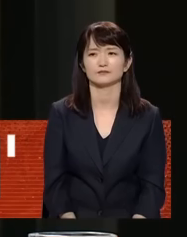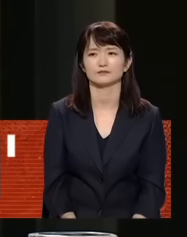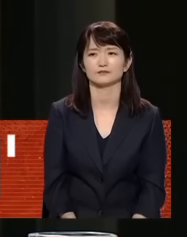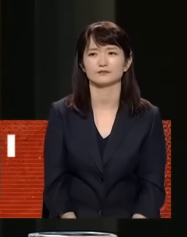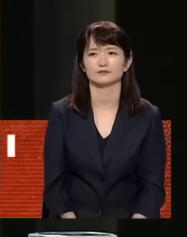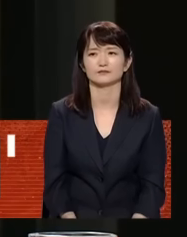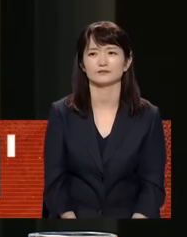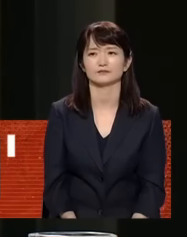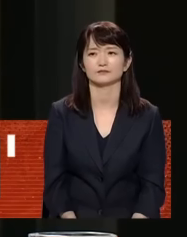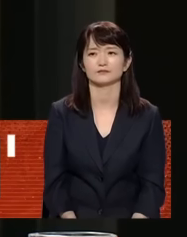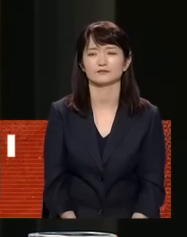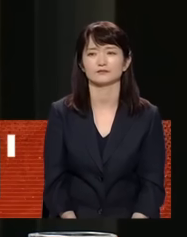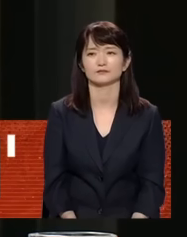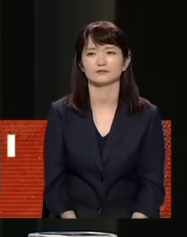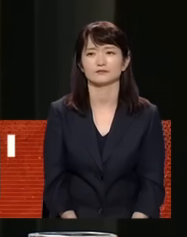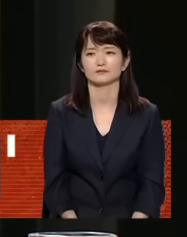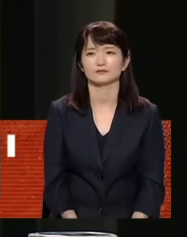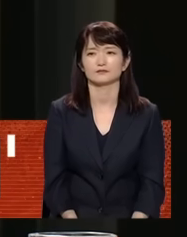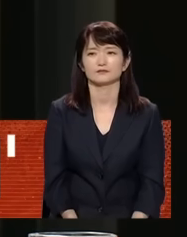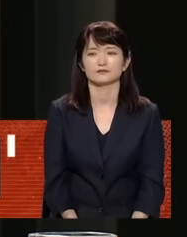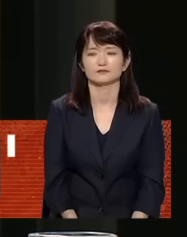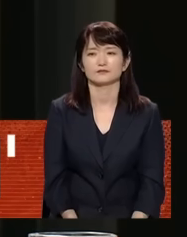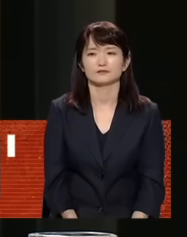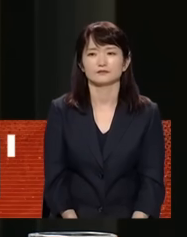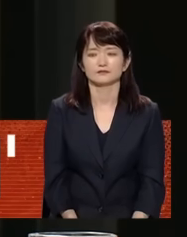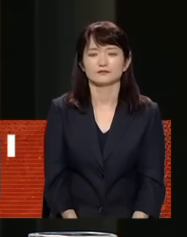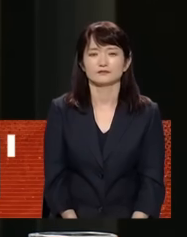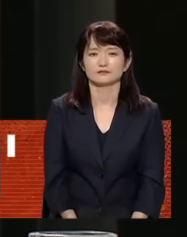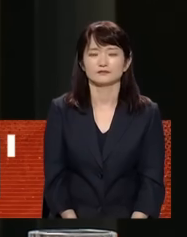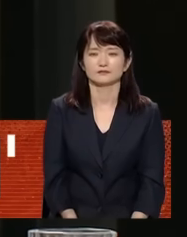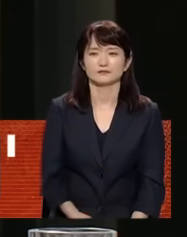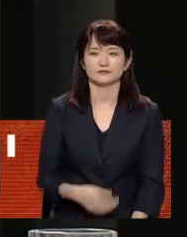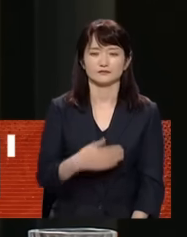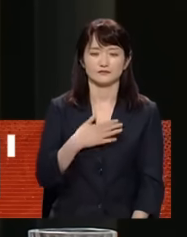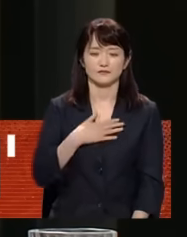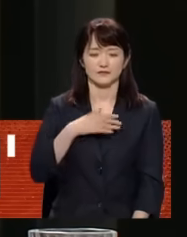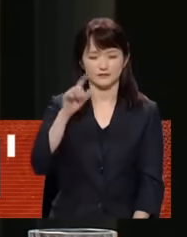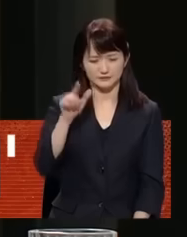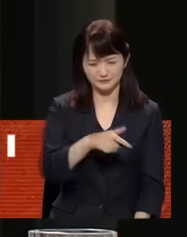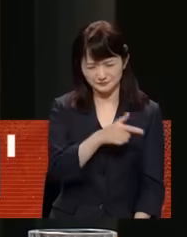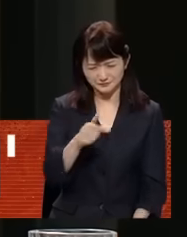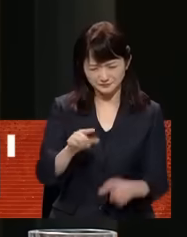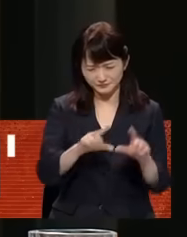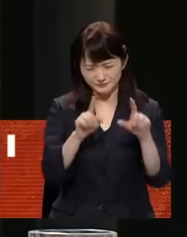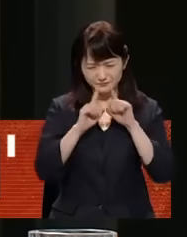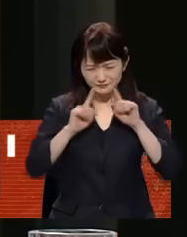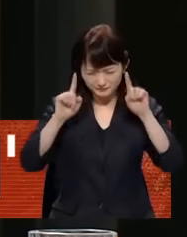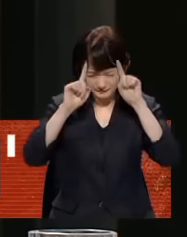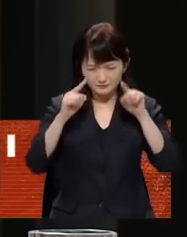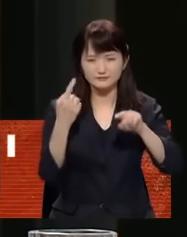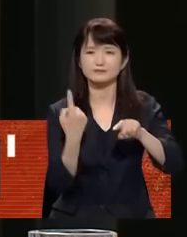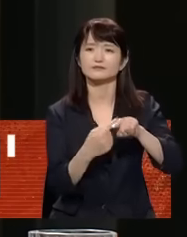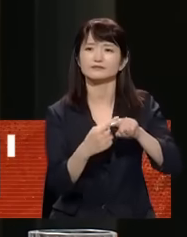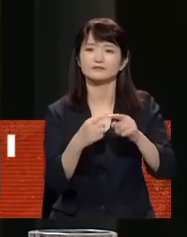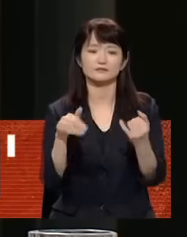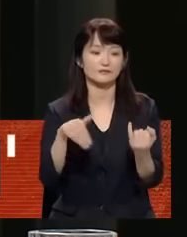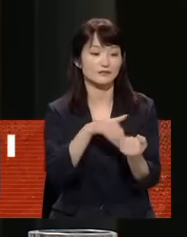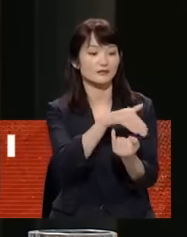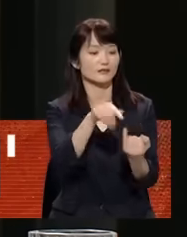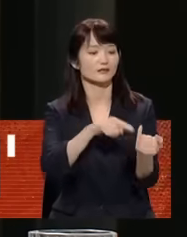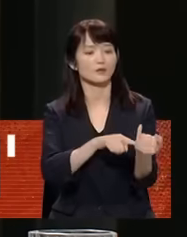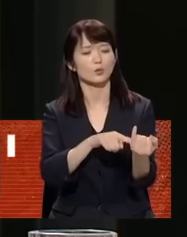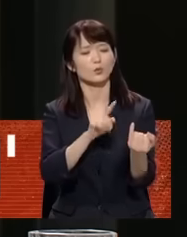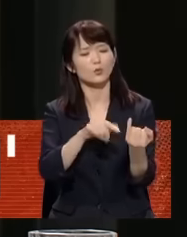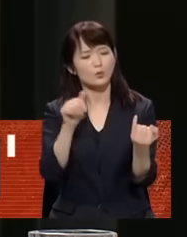상황을 경험한다면 아마 나는 정말 하루하루 사는게 지옥 같은데 주변에서는 야 너